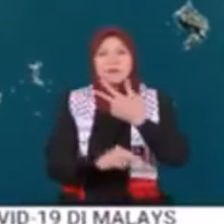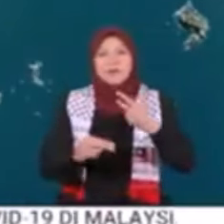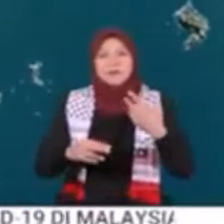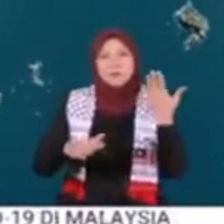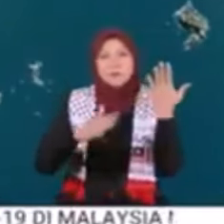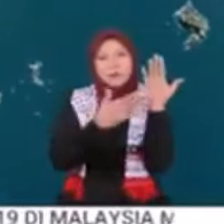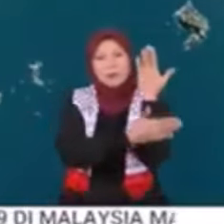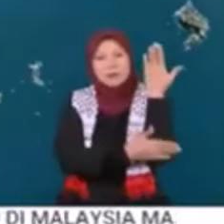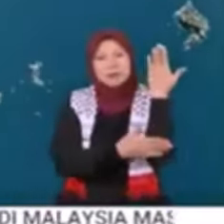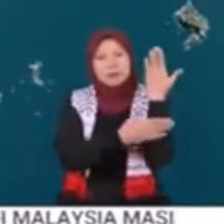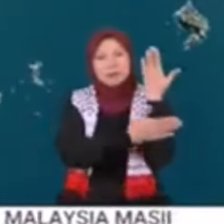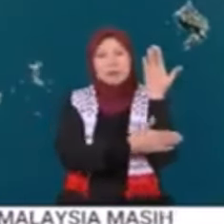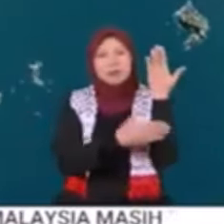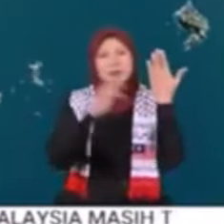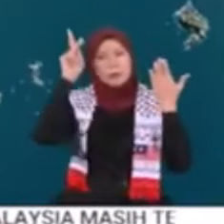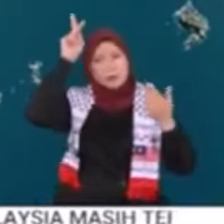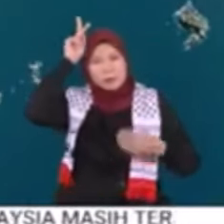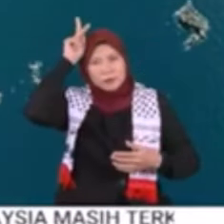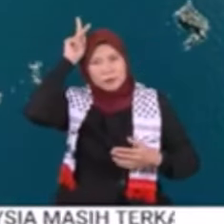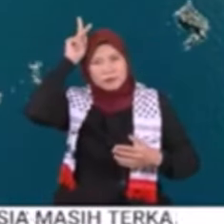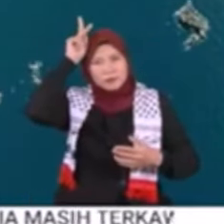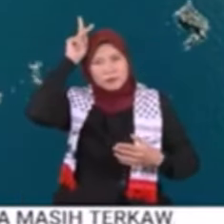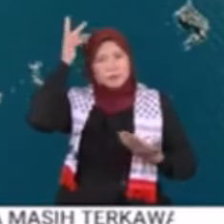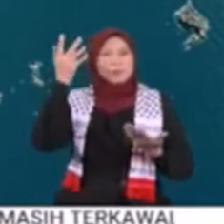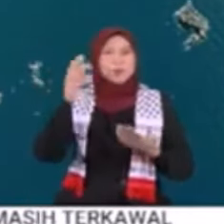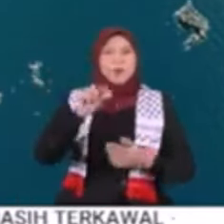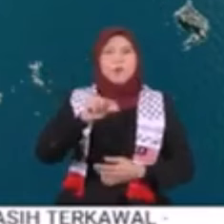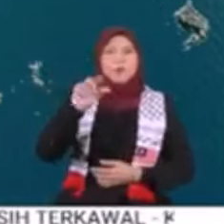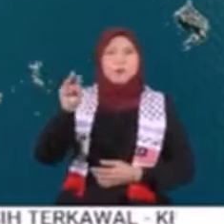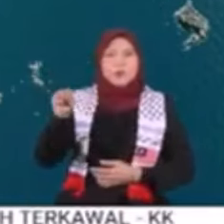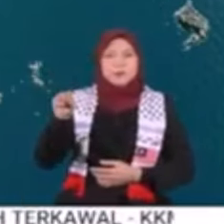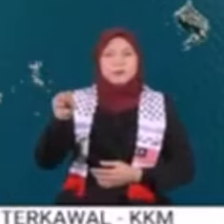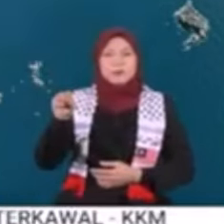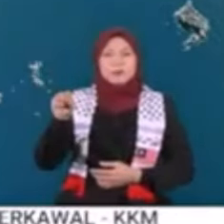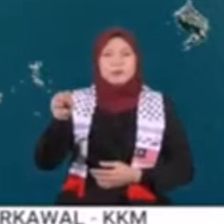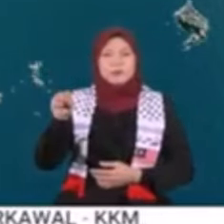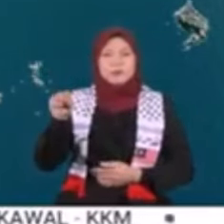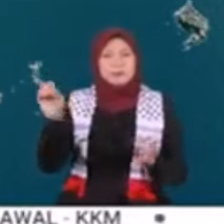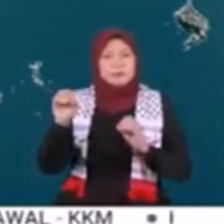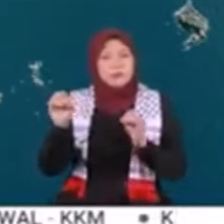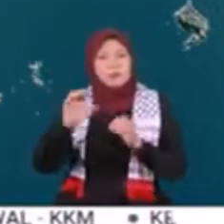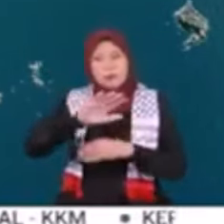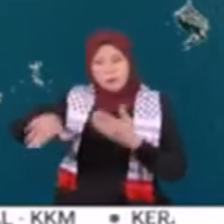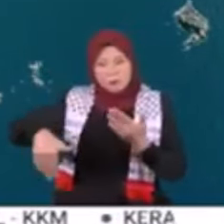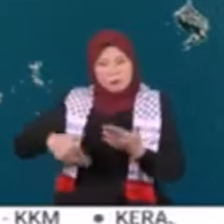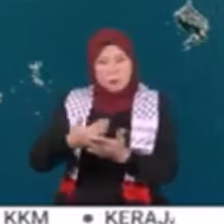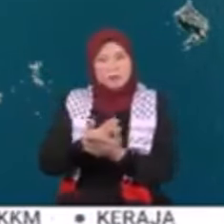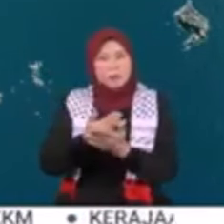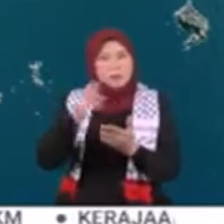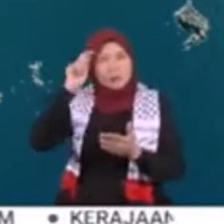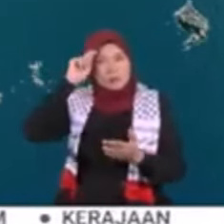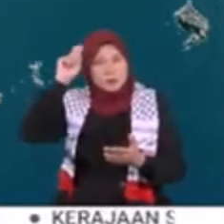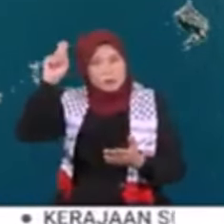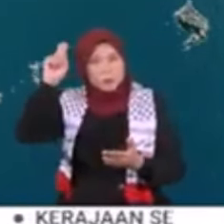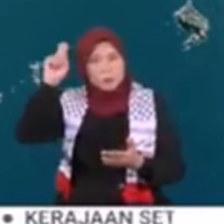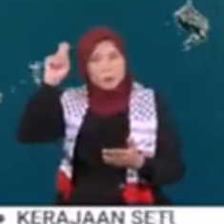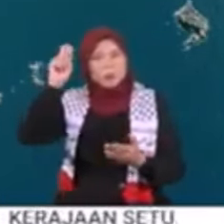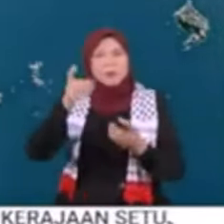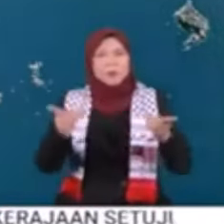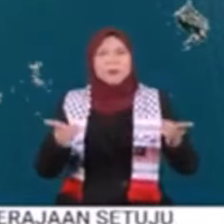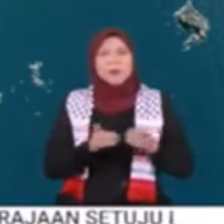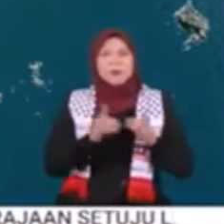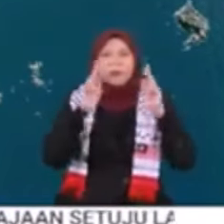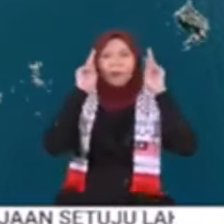semua jajahan di negeri Kelantan kecuali di Gua Musang, di keseluruhan daerah kesemuanya di negeri Terengganu serta di